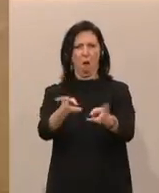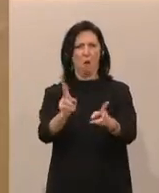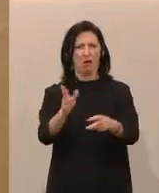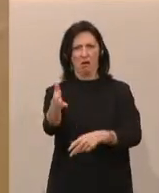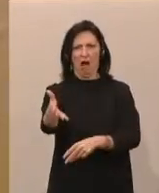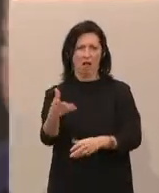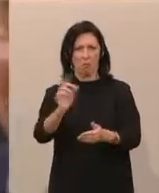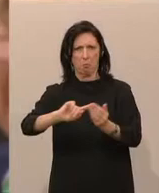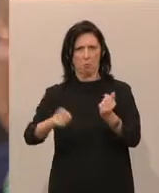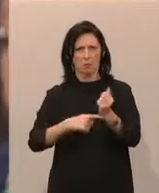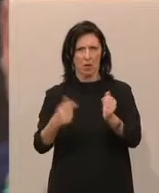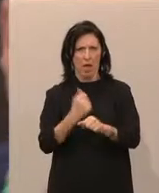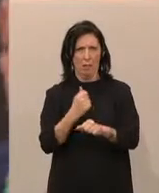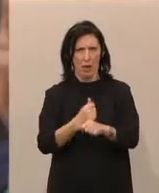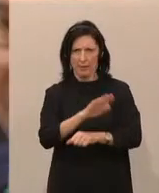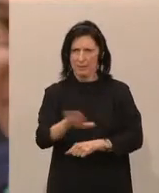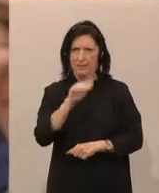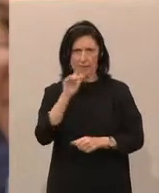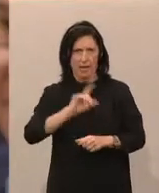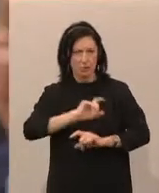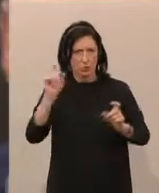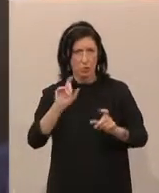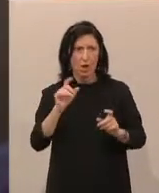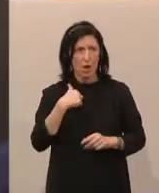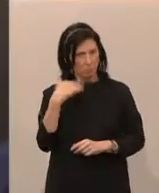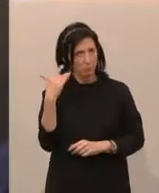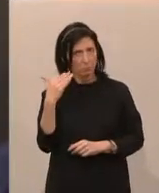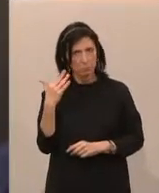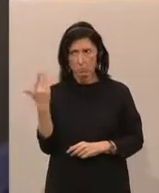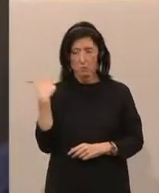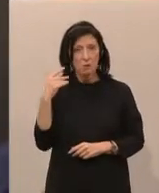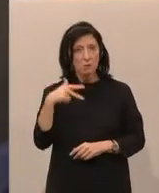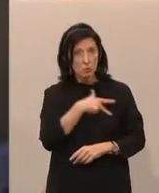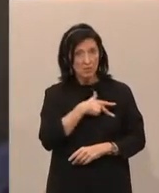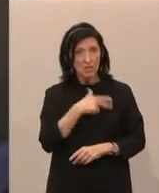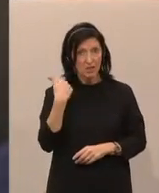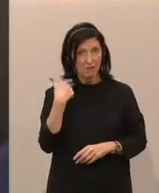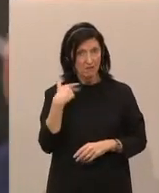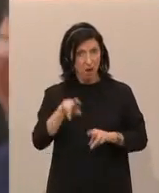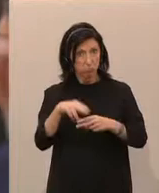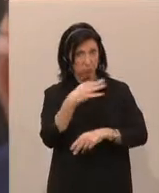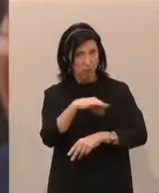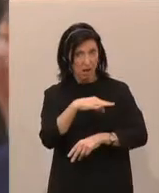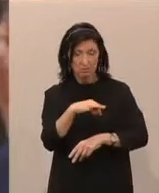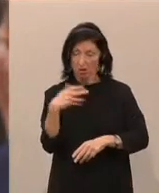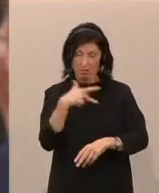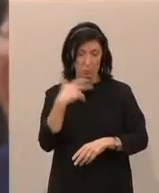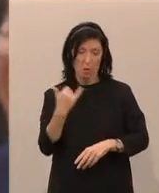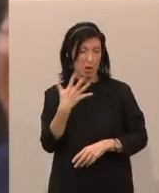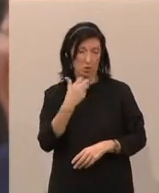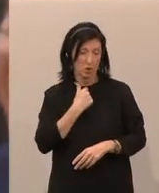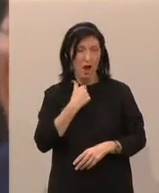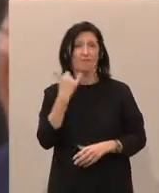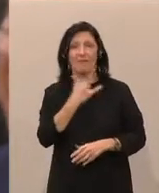aufzuladen naja da wundere ich mich denn die letzten jahrzehnte und der sozialistischen kanzler kommt es trotz der esprit mannschaft neue schulden zu